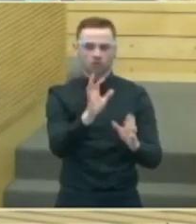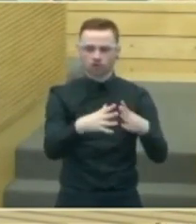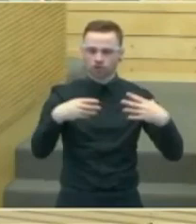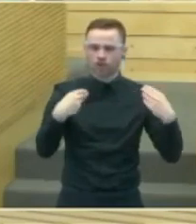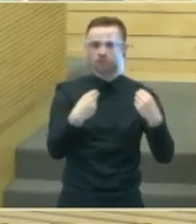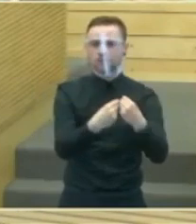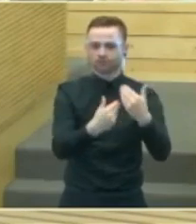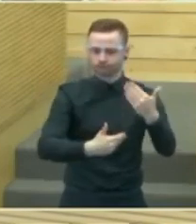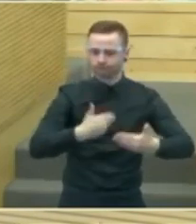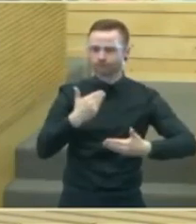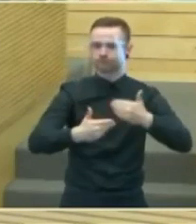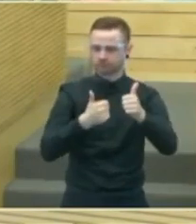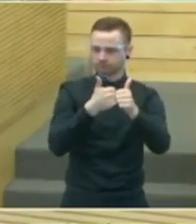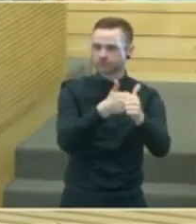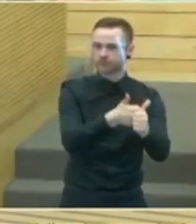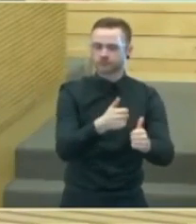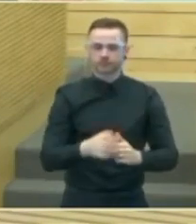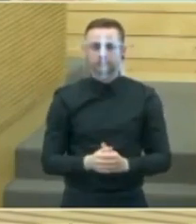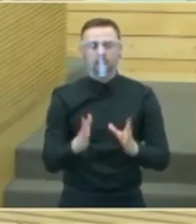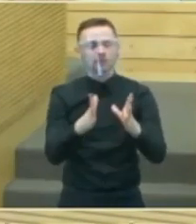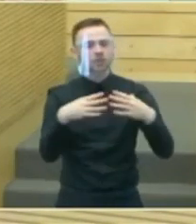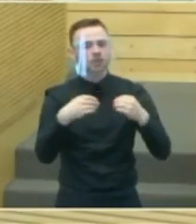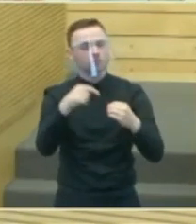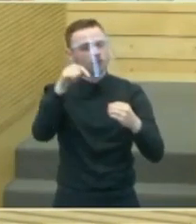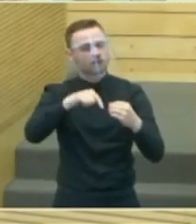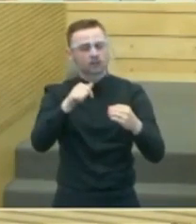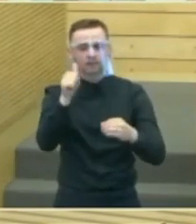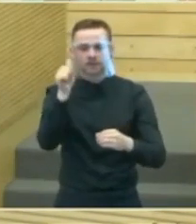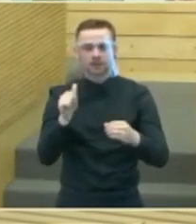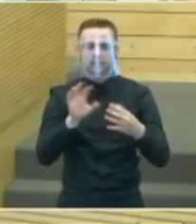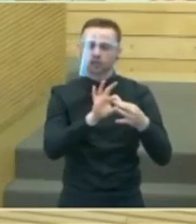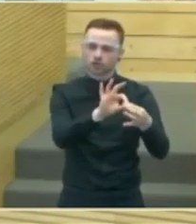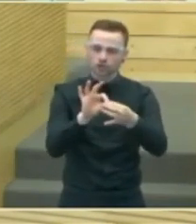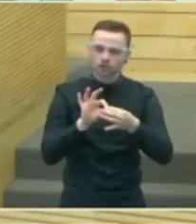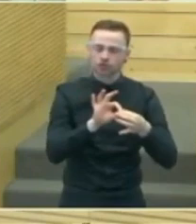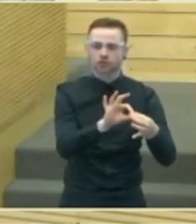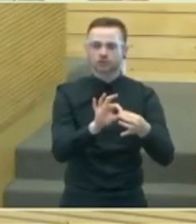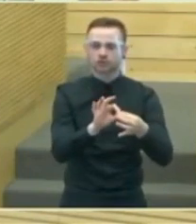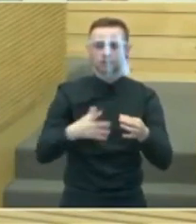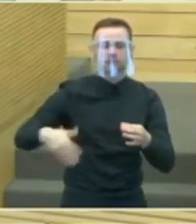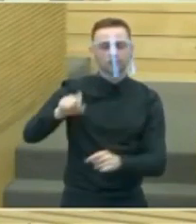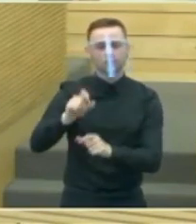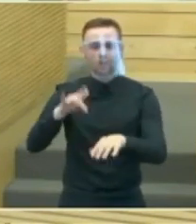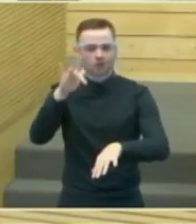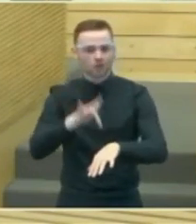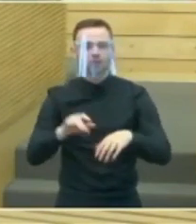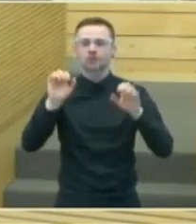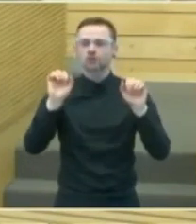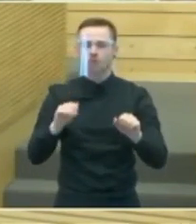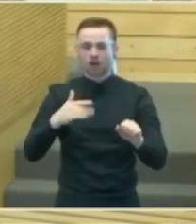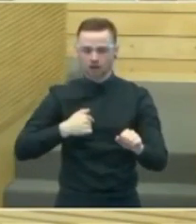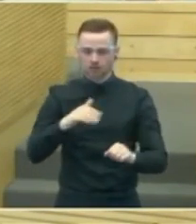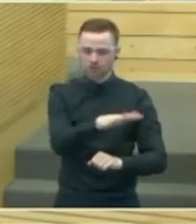ją. Būtent šeimoje, kuriami ir palaikomi santykiai leidžia kiekvienam jaustis mažos